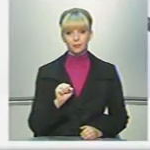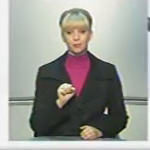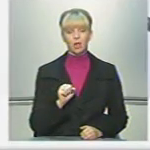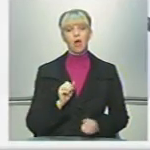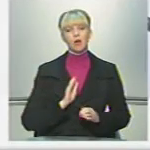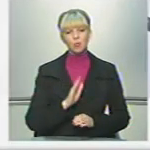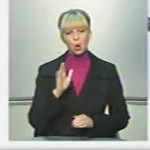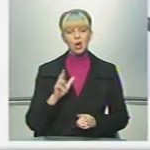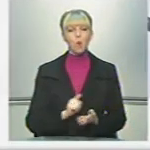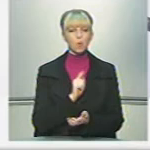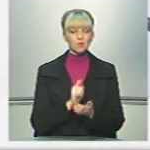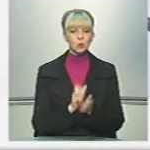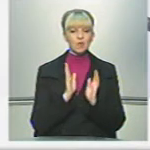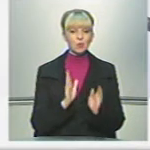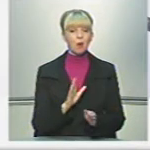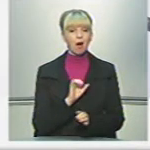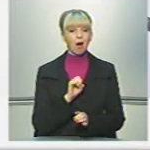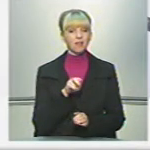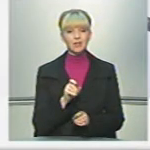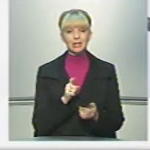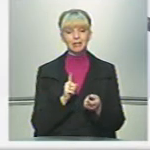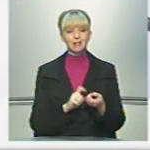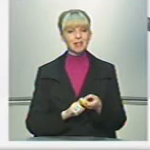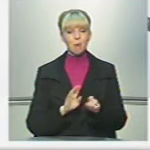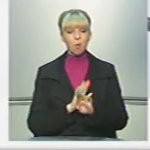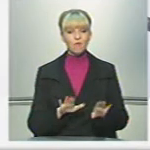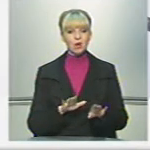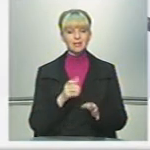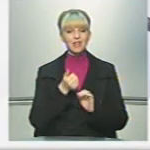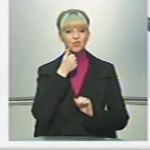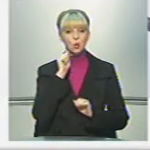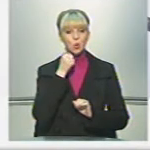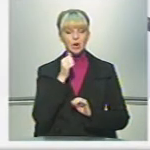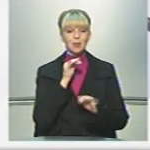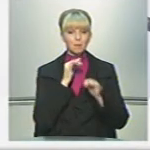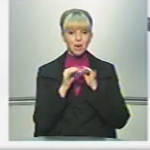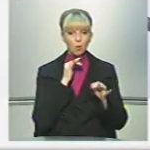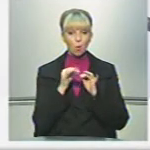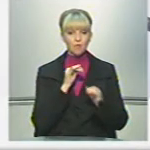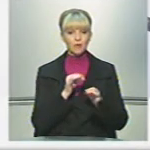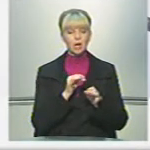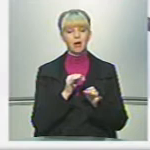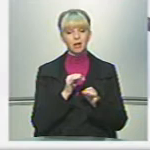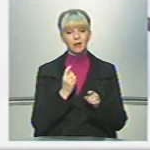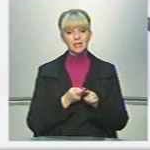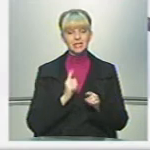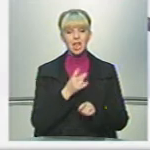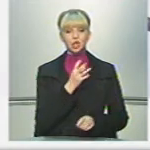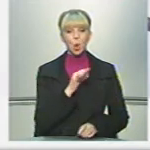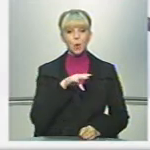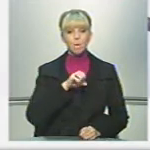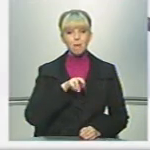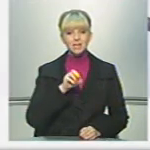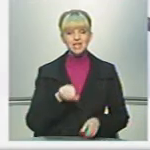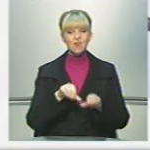Прогрес обов'язково буде, але він не пов'язаний з вчорашніми перемовинами. Якраз оцей нормандський